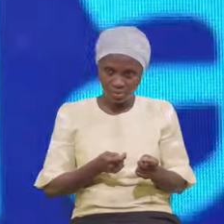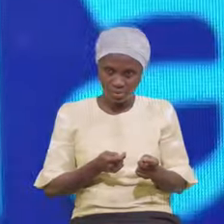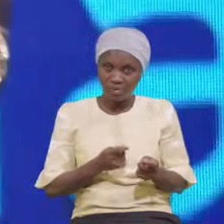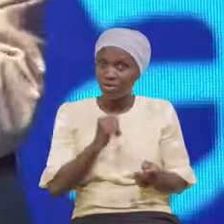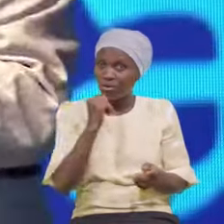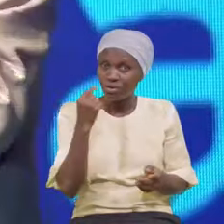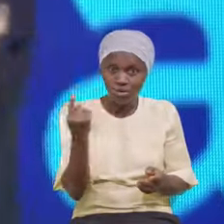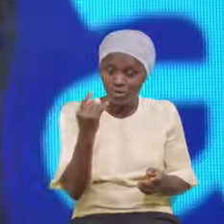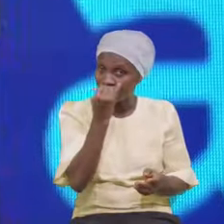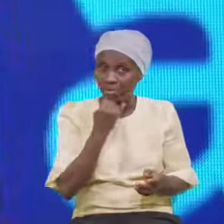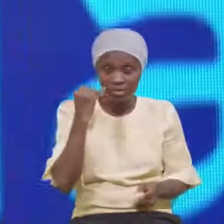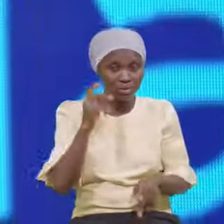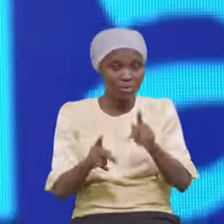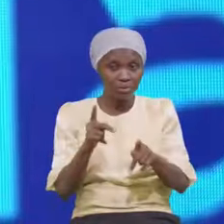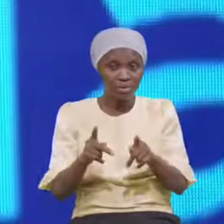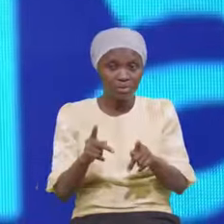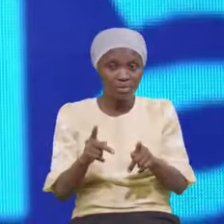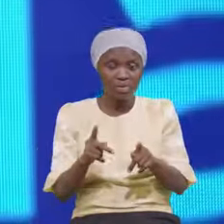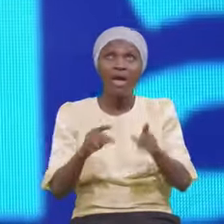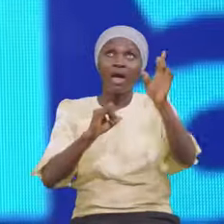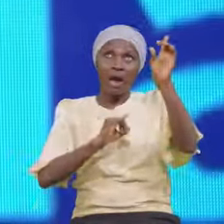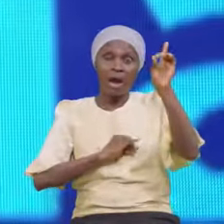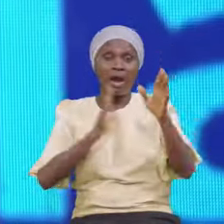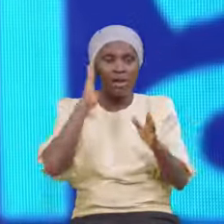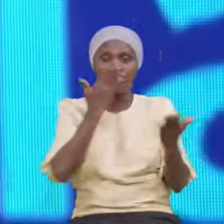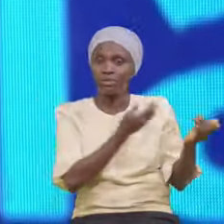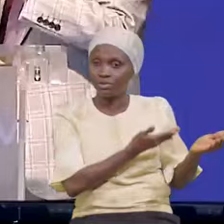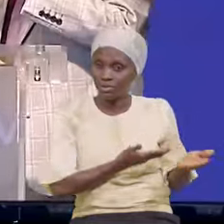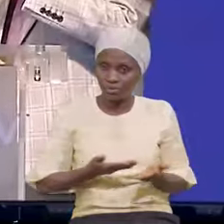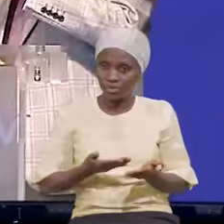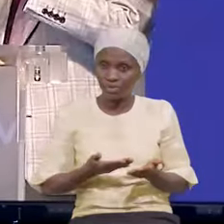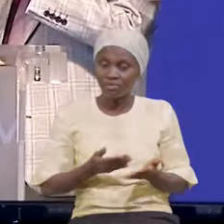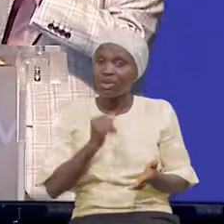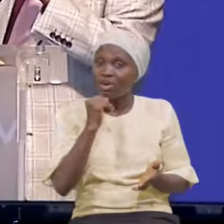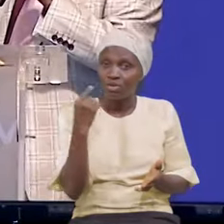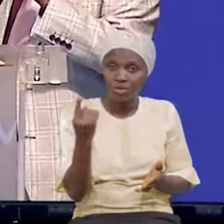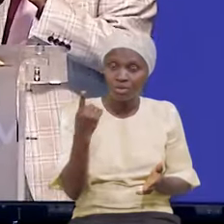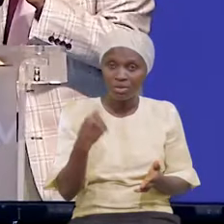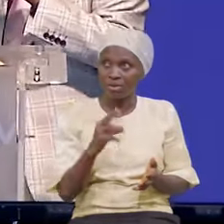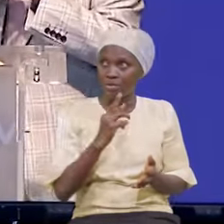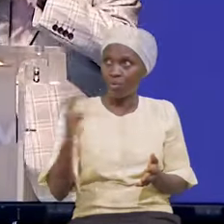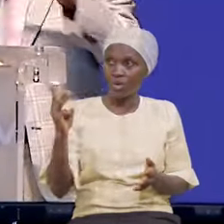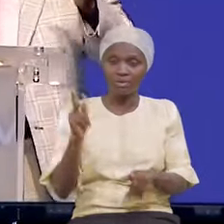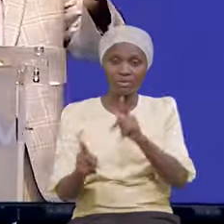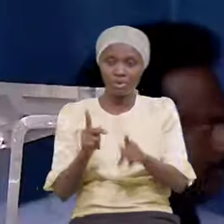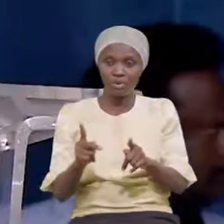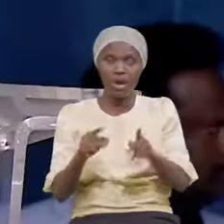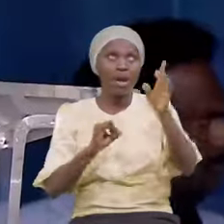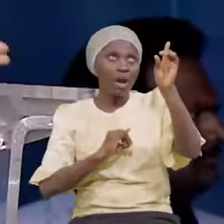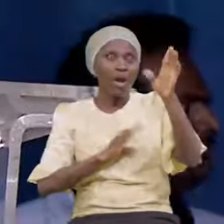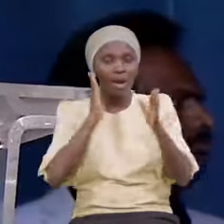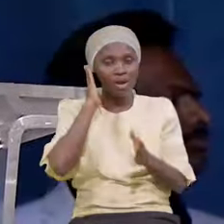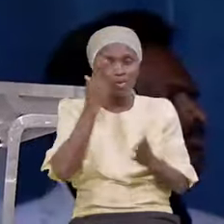only Israel, ఇజ్రాయేలు వారినే కాదు, I will draw, నేను ఆకర్షిస్తాను, not only the west, కేవలం వెస్ట్ దేశాల వారినే కాదు, I will